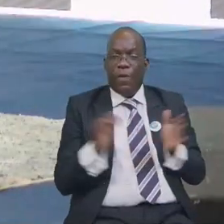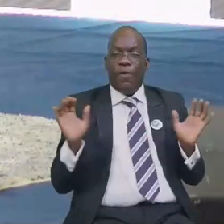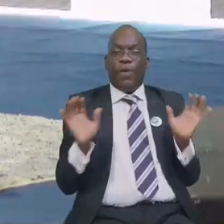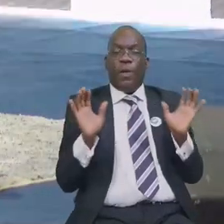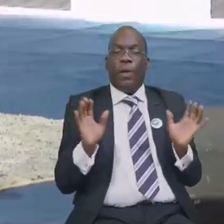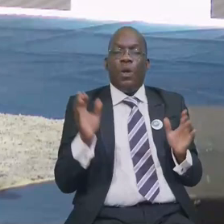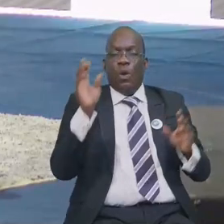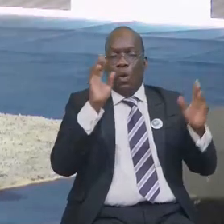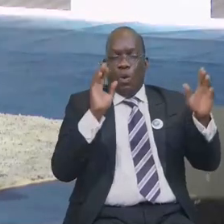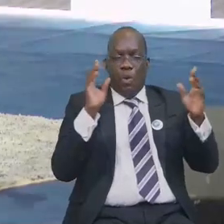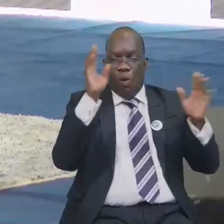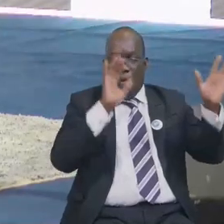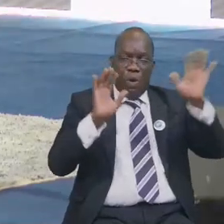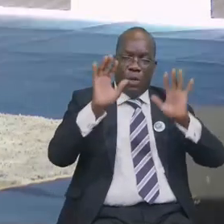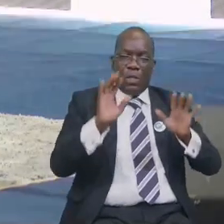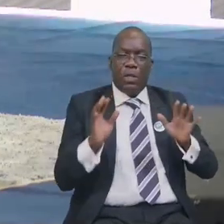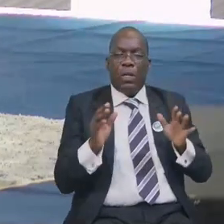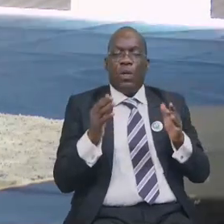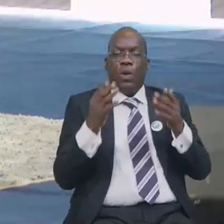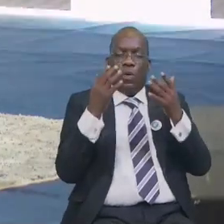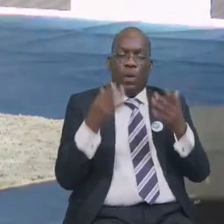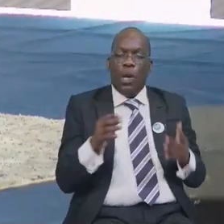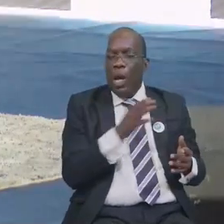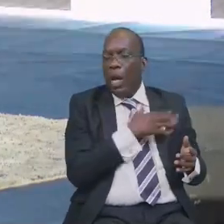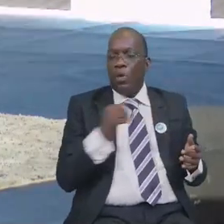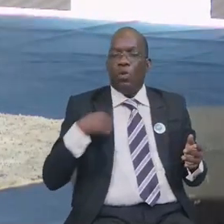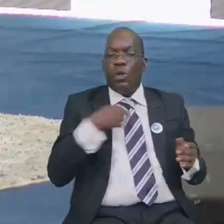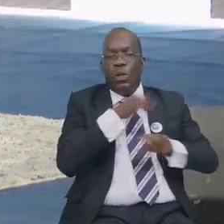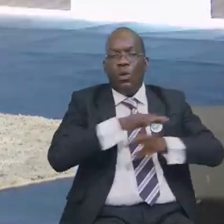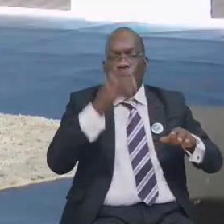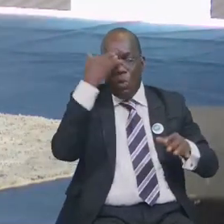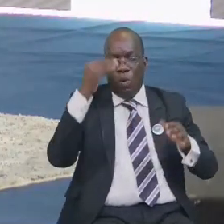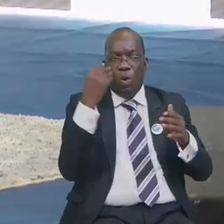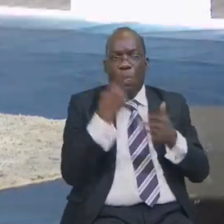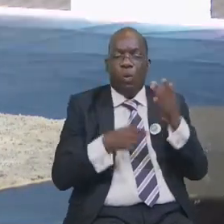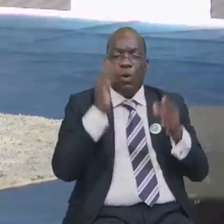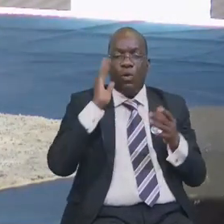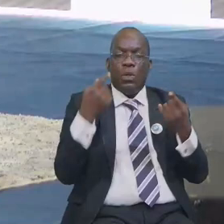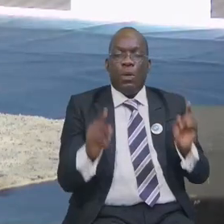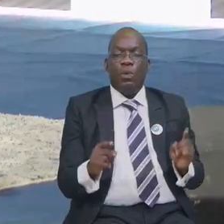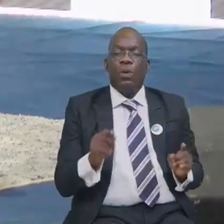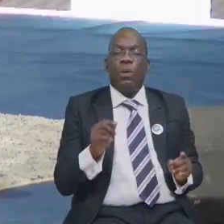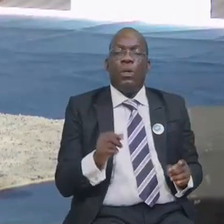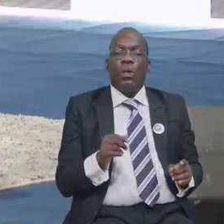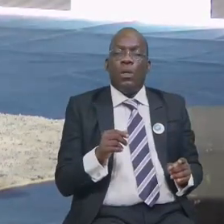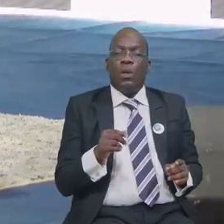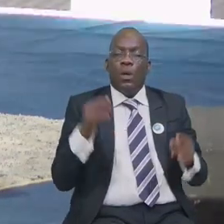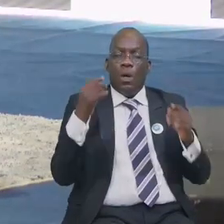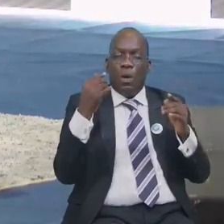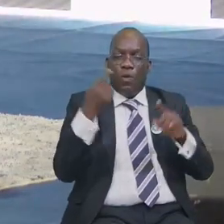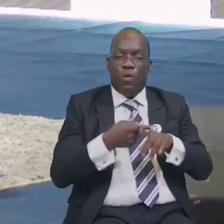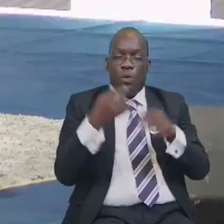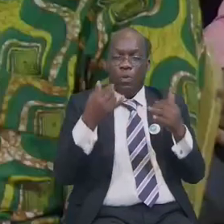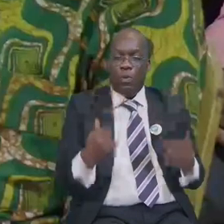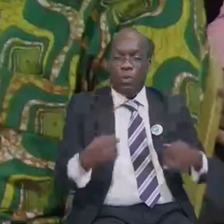de cette anxiété, on ne sait même plus quoi faire. Pas Ézéchias, à partir d'aujourd'hui, pas toi.